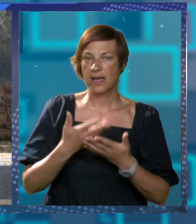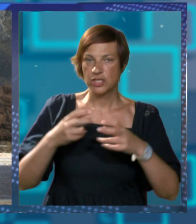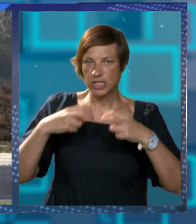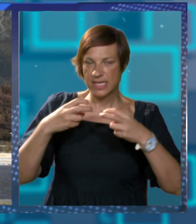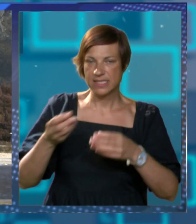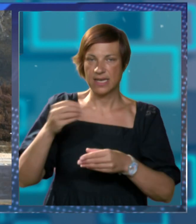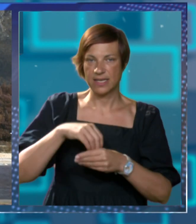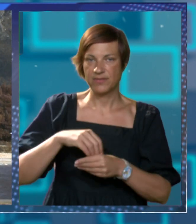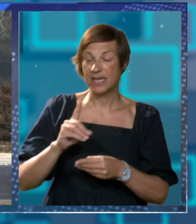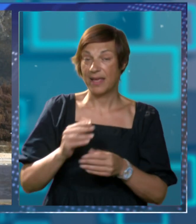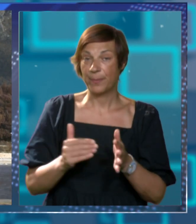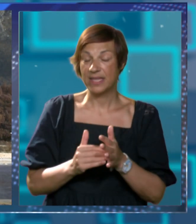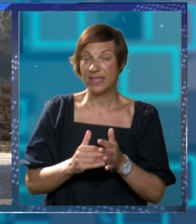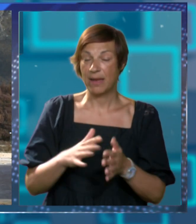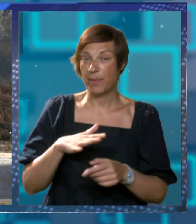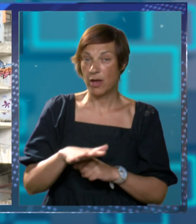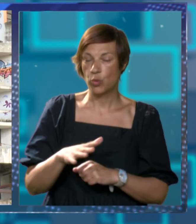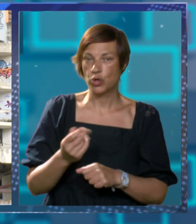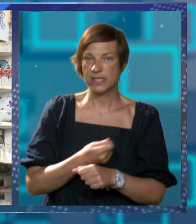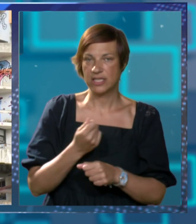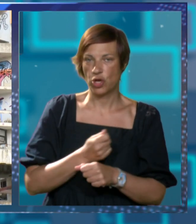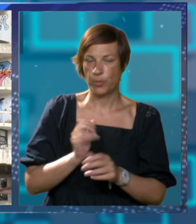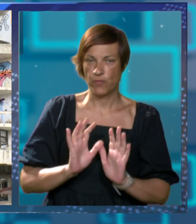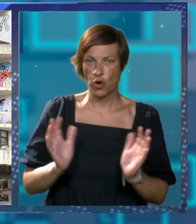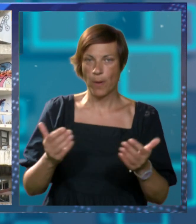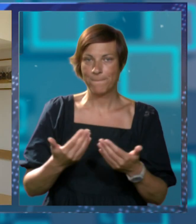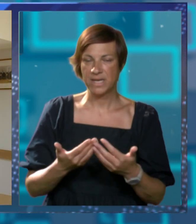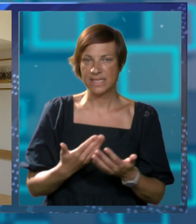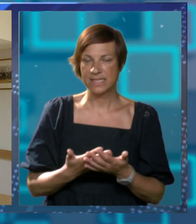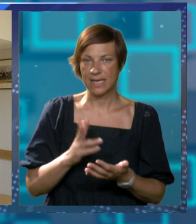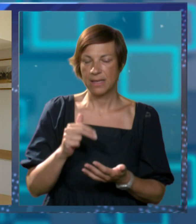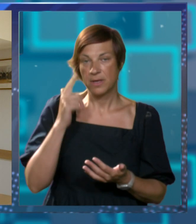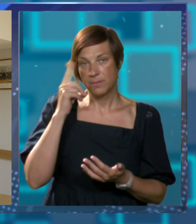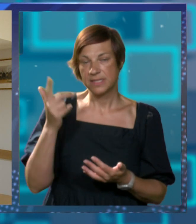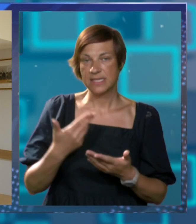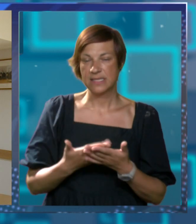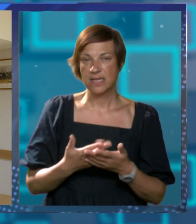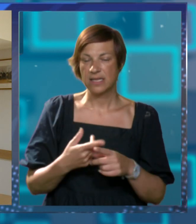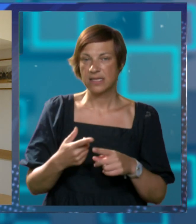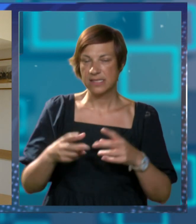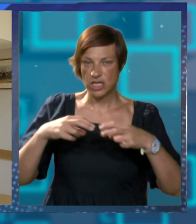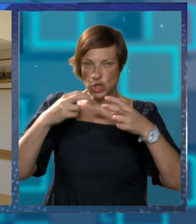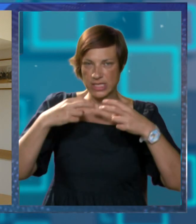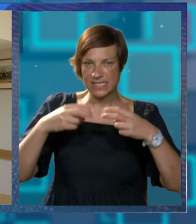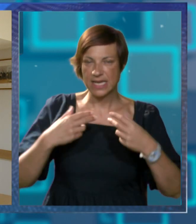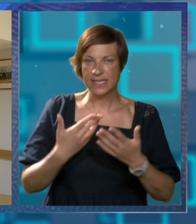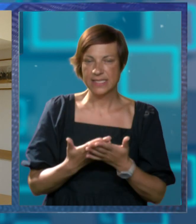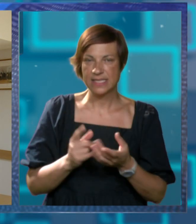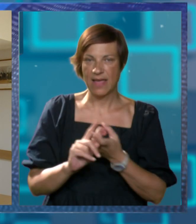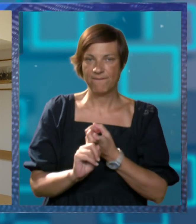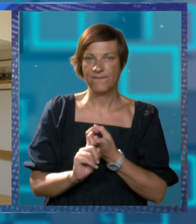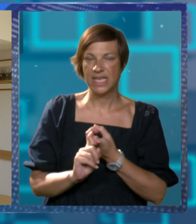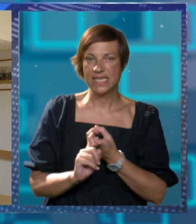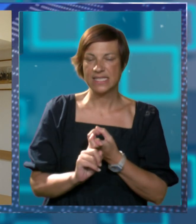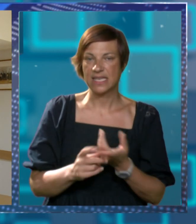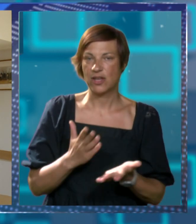kako istrage investitora ne bi trebale ugroziti obnovu kompleksa. Imam saznanje da radi se o svojevrsnoj istrazi vezano